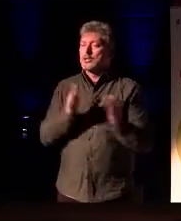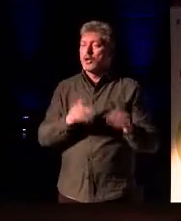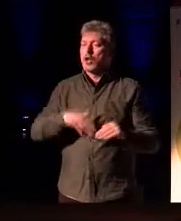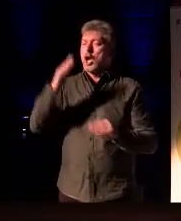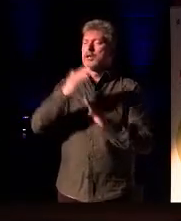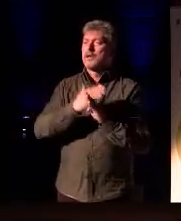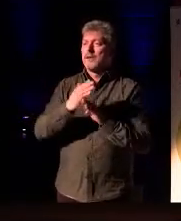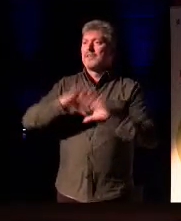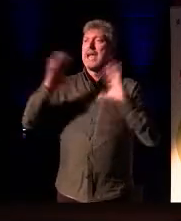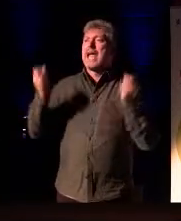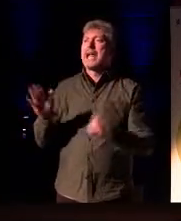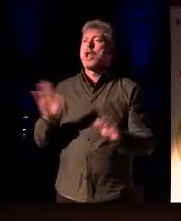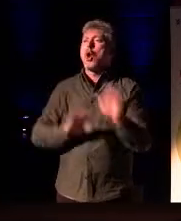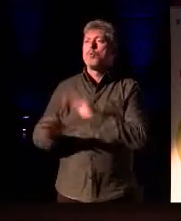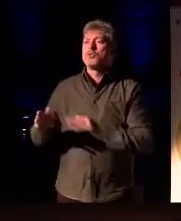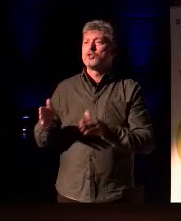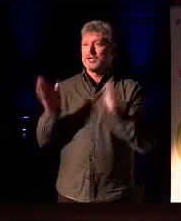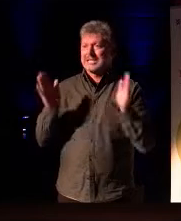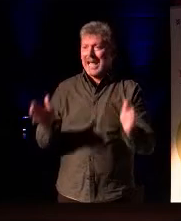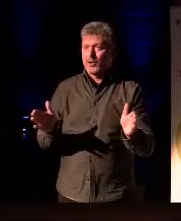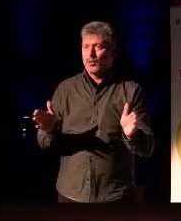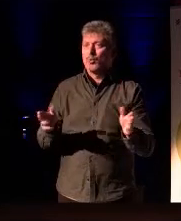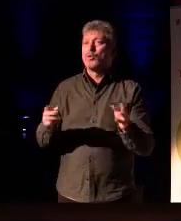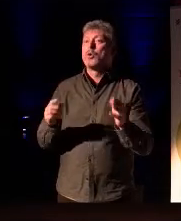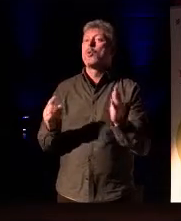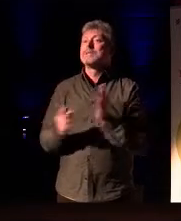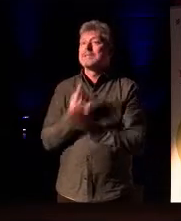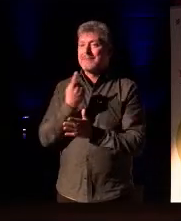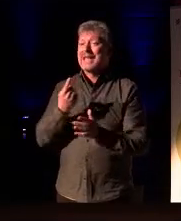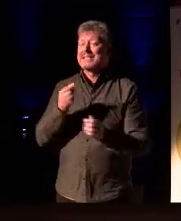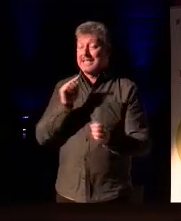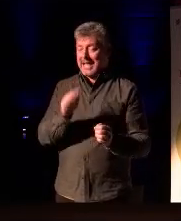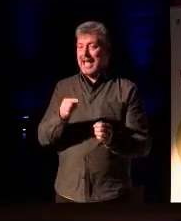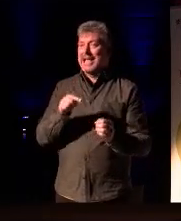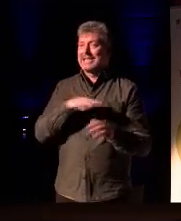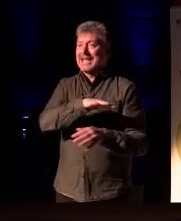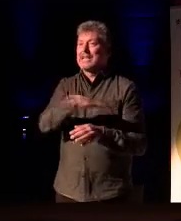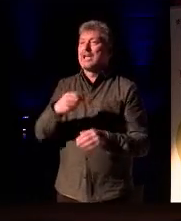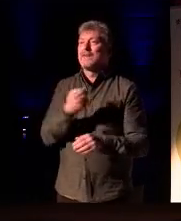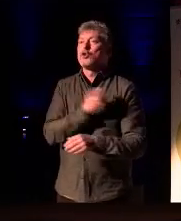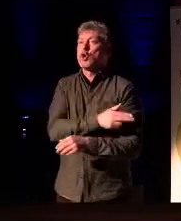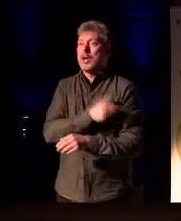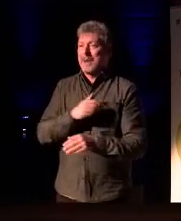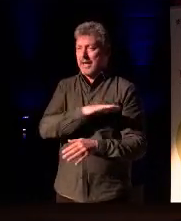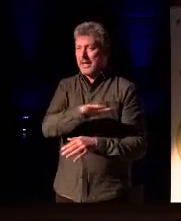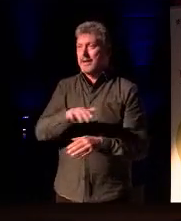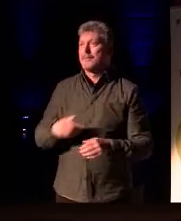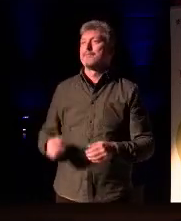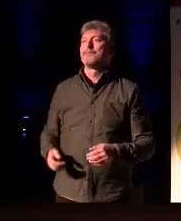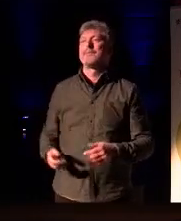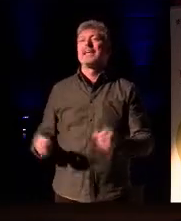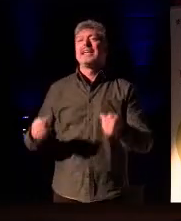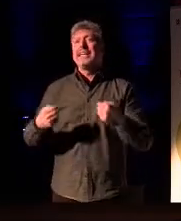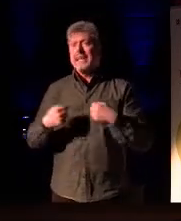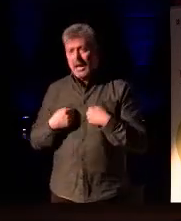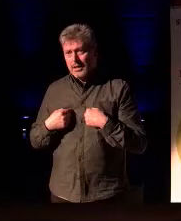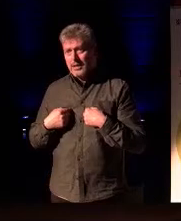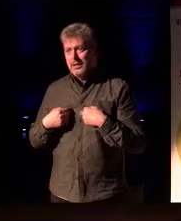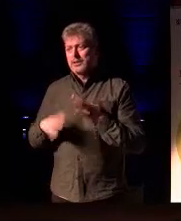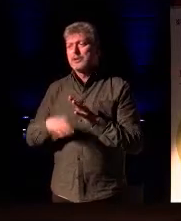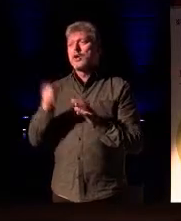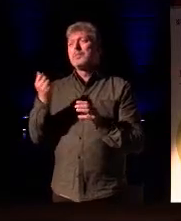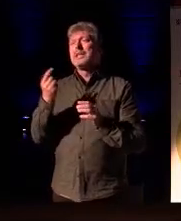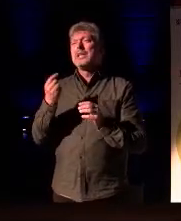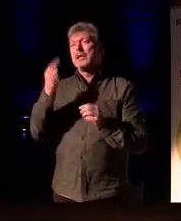hele omsorgssektoren, og ikke minst også innenfor sykepleie. Jeg skal snakke om litt av